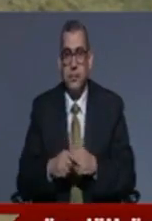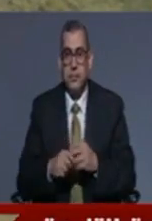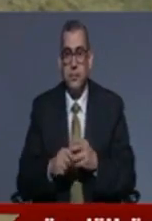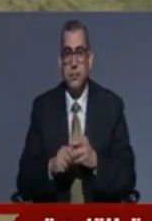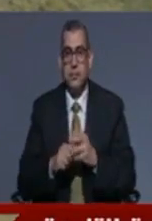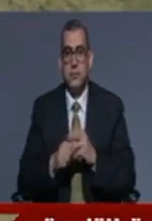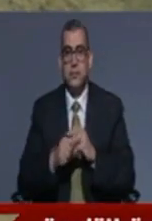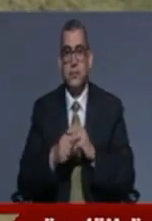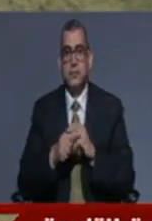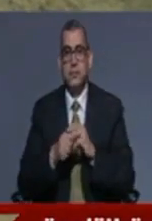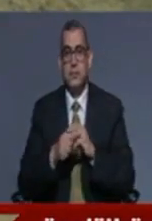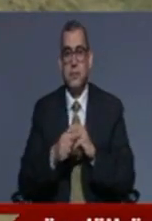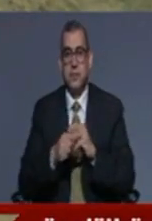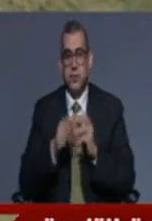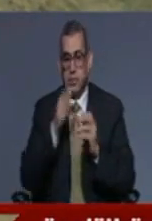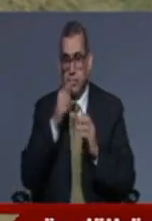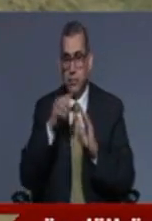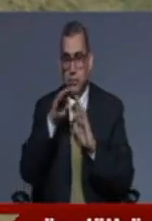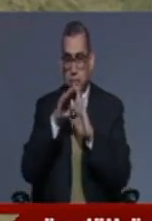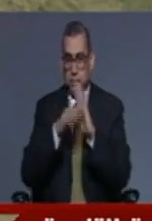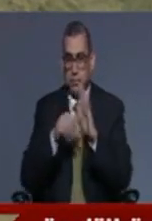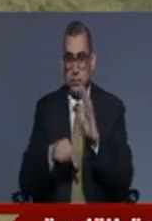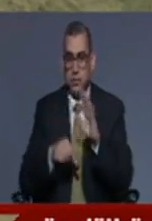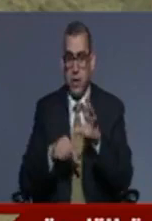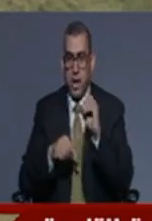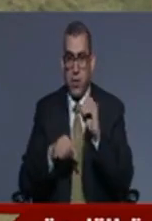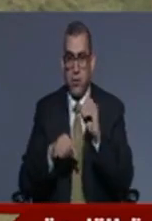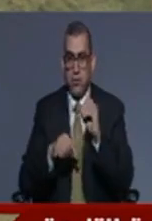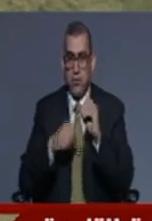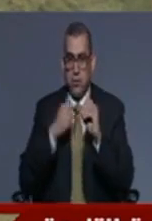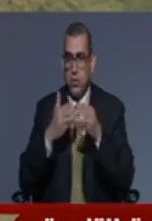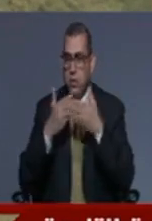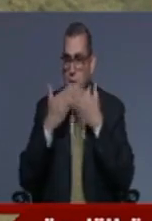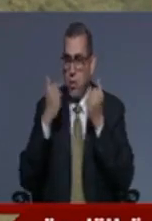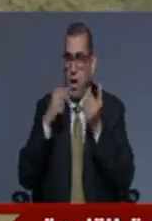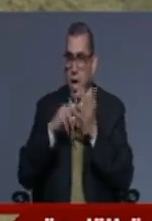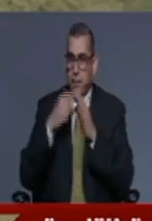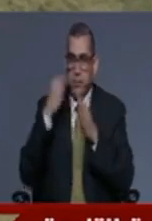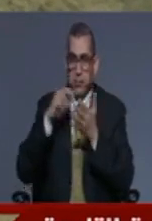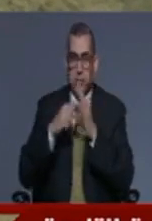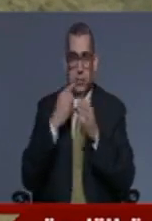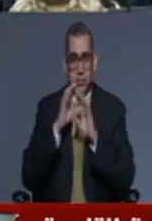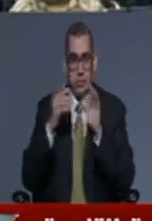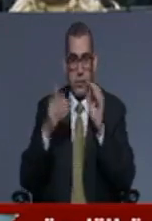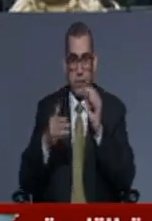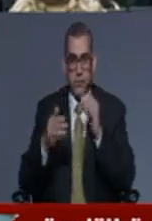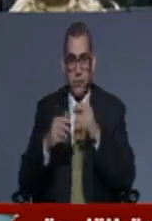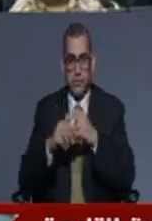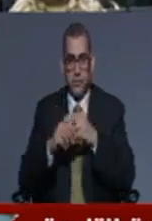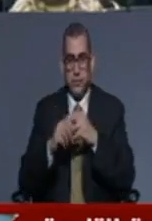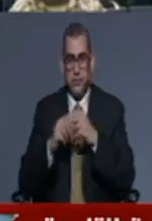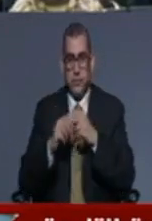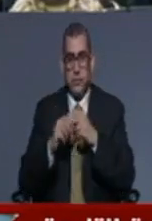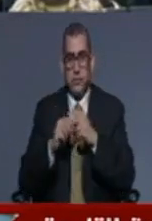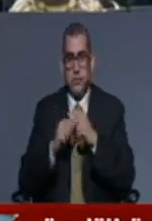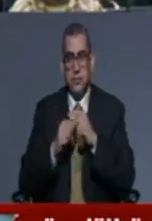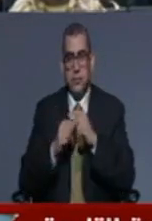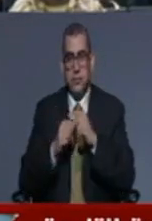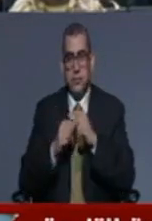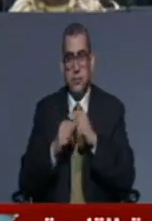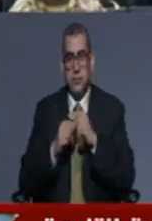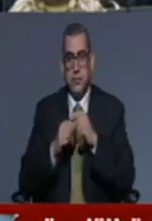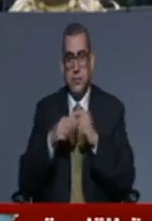التي تأتون فيها إلى نيروبي ربما لن تحتاجوا إلى فيزا أو تأشيرا. معالي